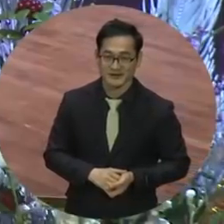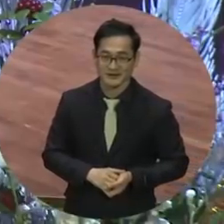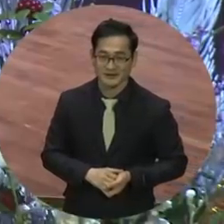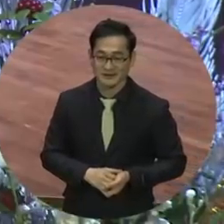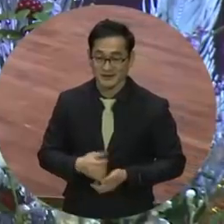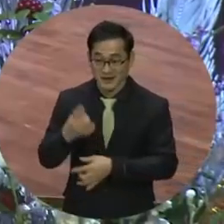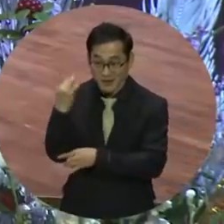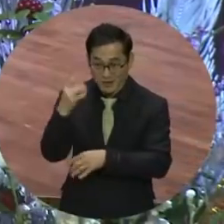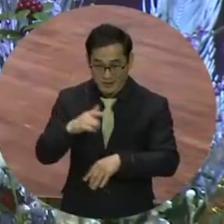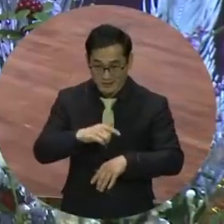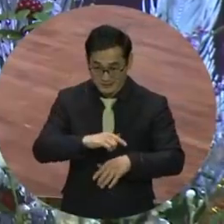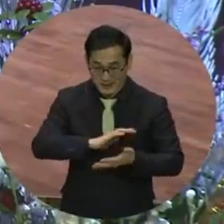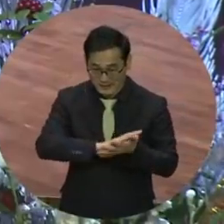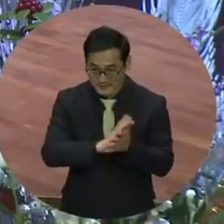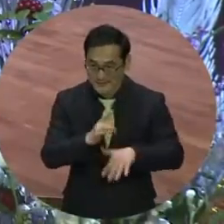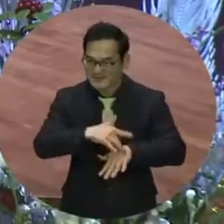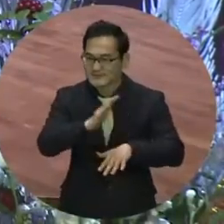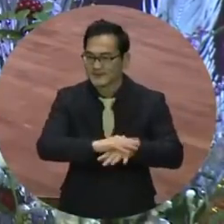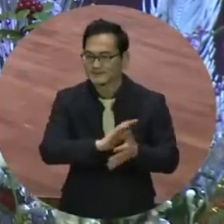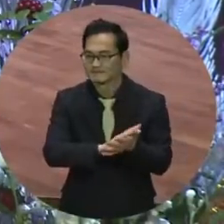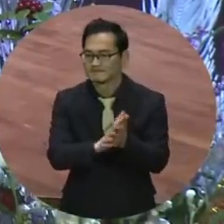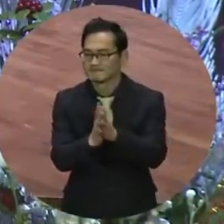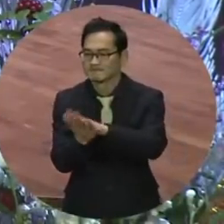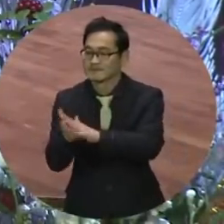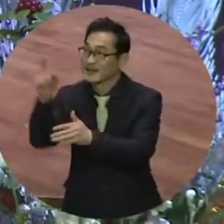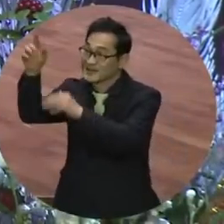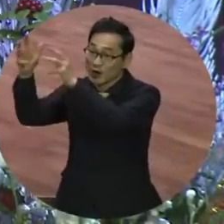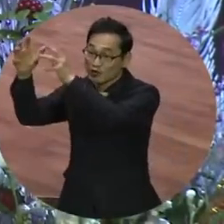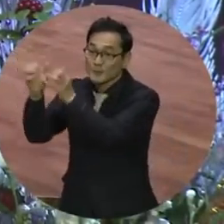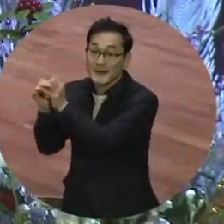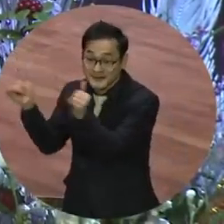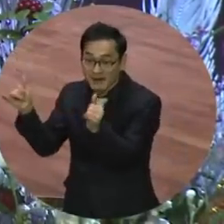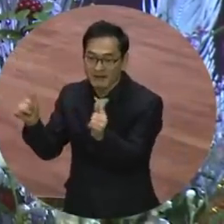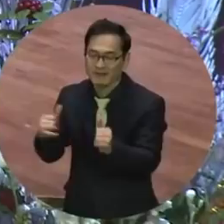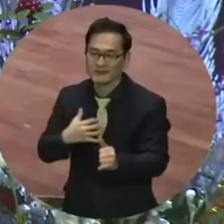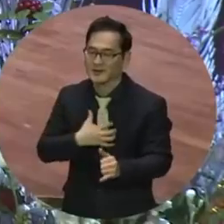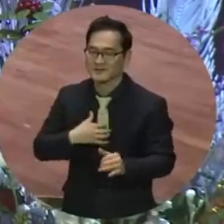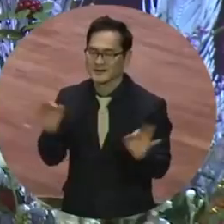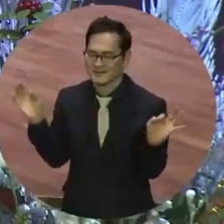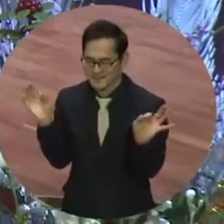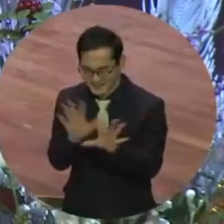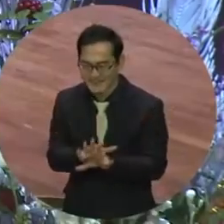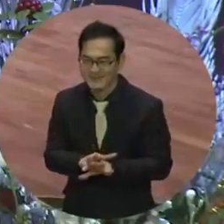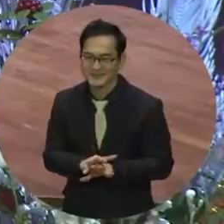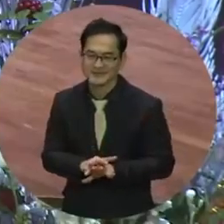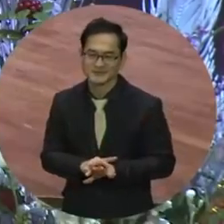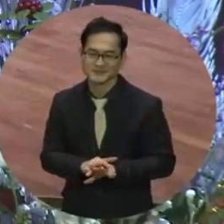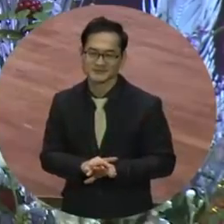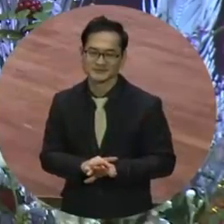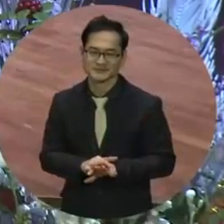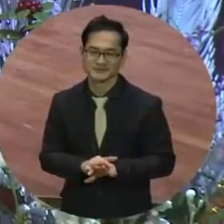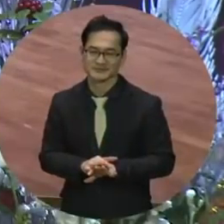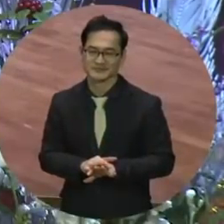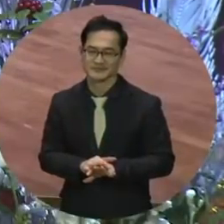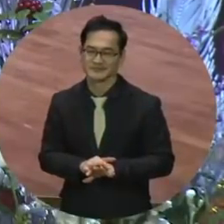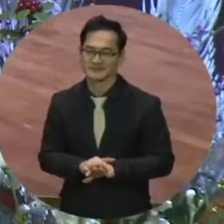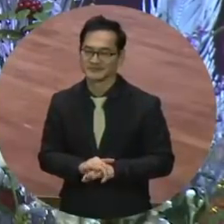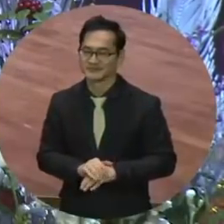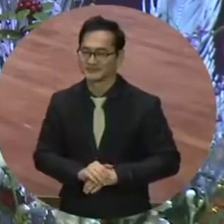체질이 다 바뀌어버렸어요. 천국 백성으로. 전혀 뭐 전혀 단 한 번도